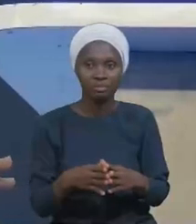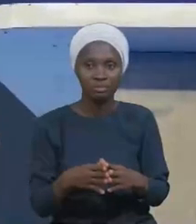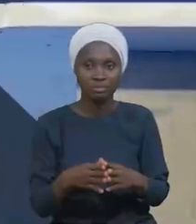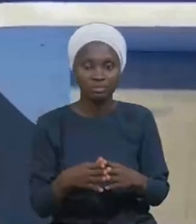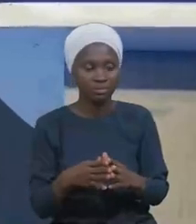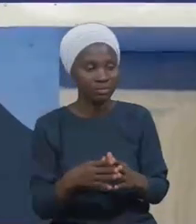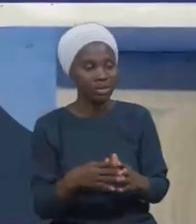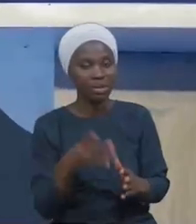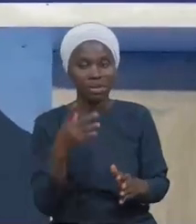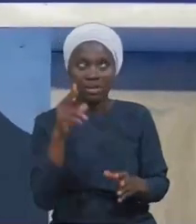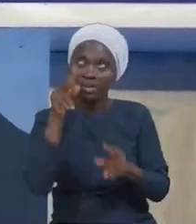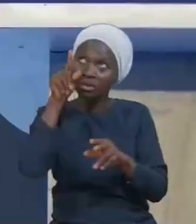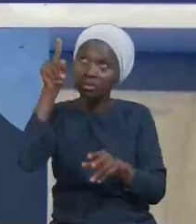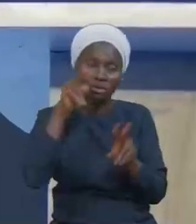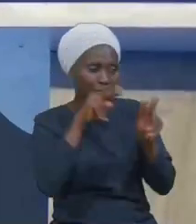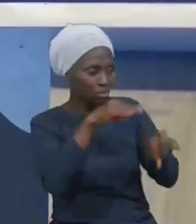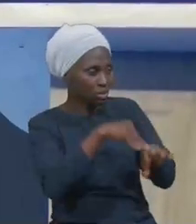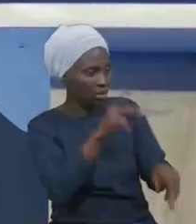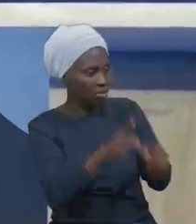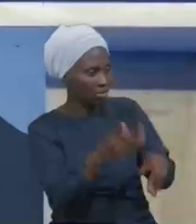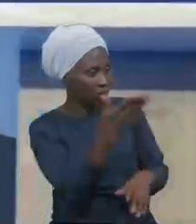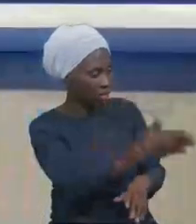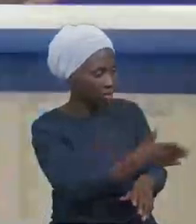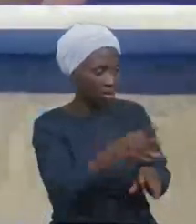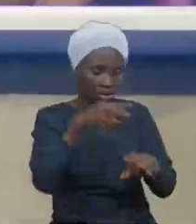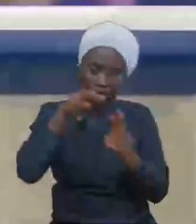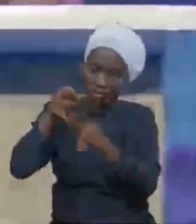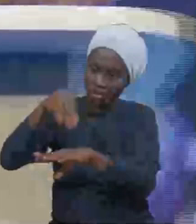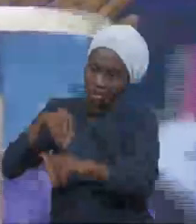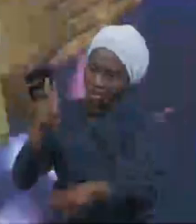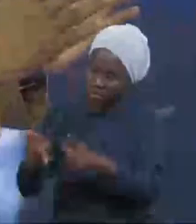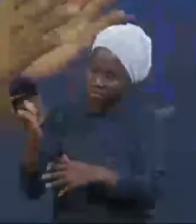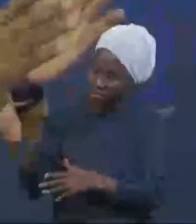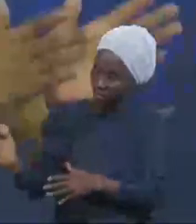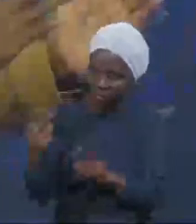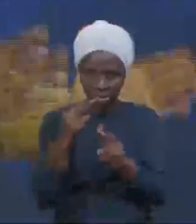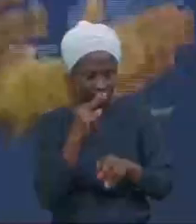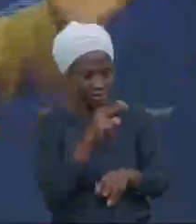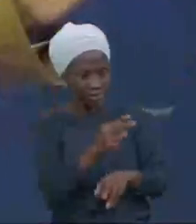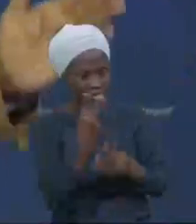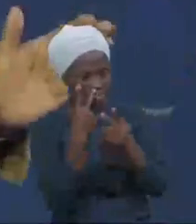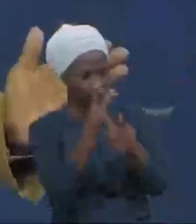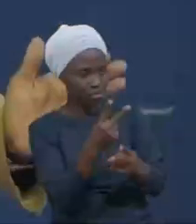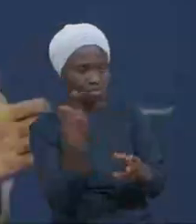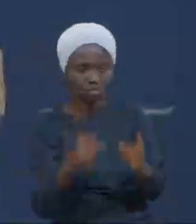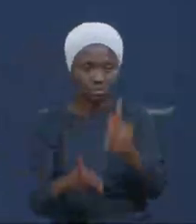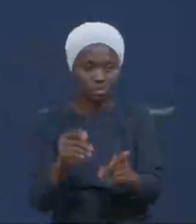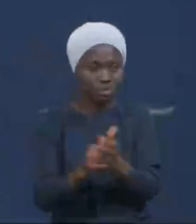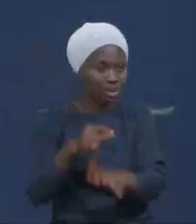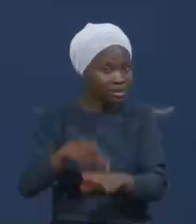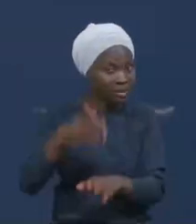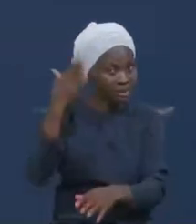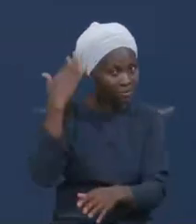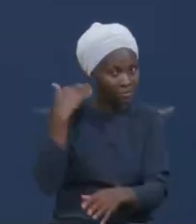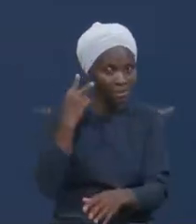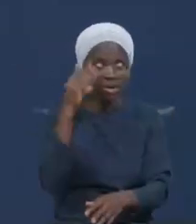a regardé ceux qui sont ici et il a vu ceux qui étaient en ce moment-là